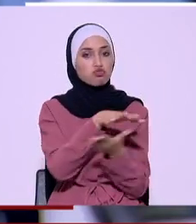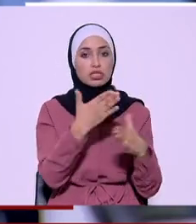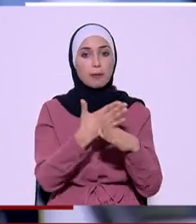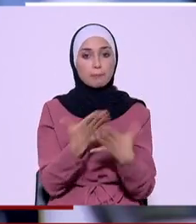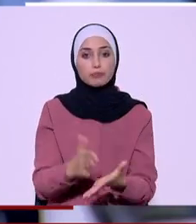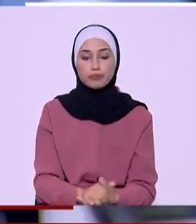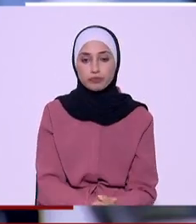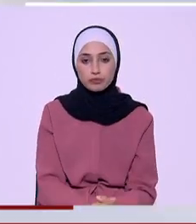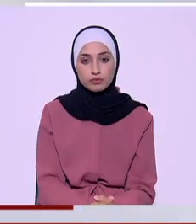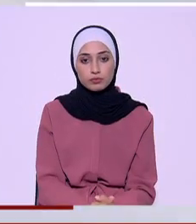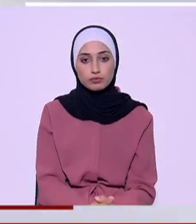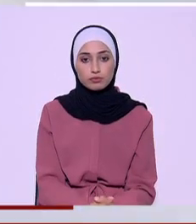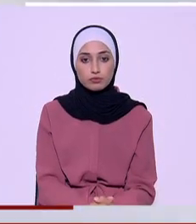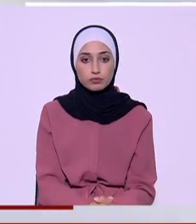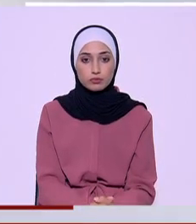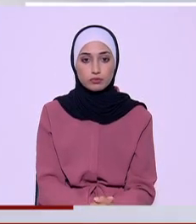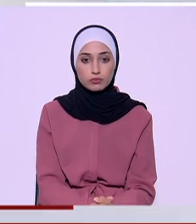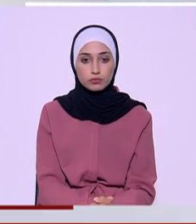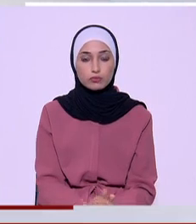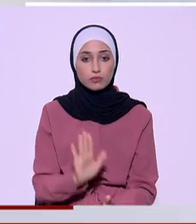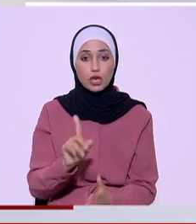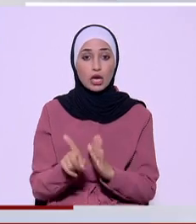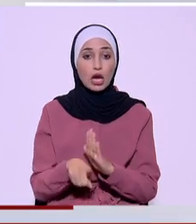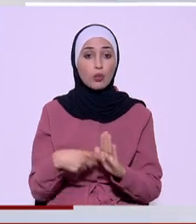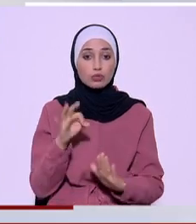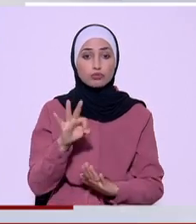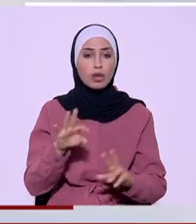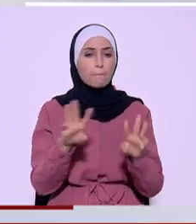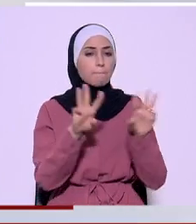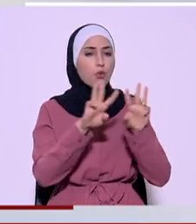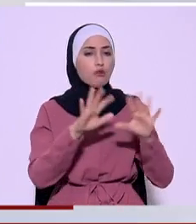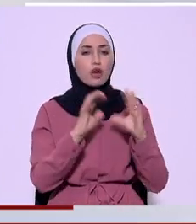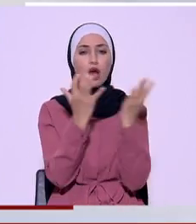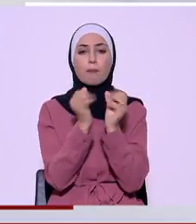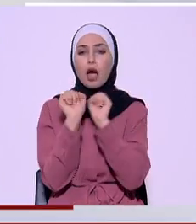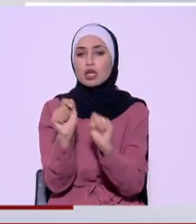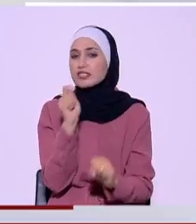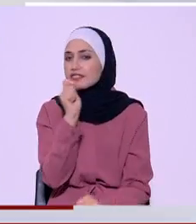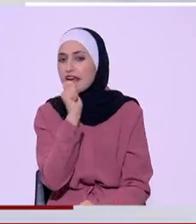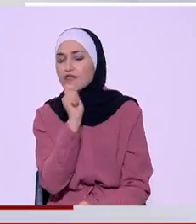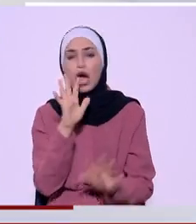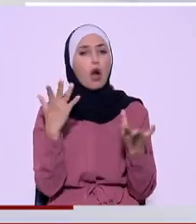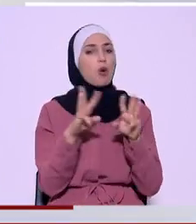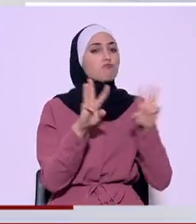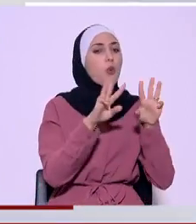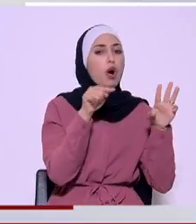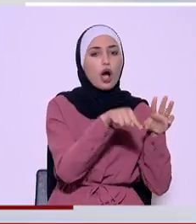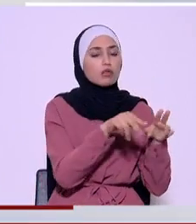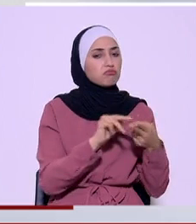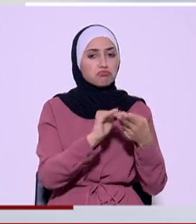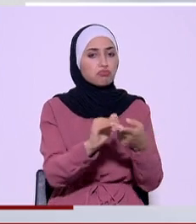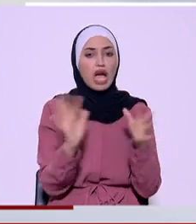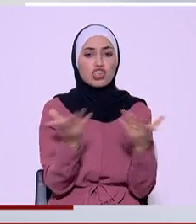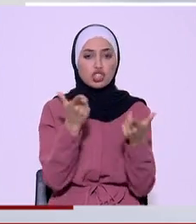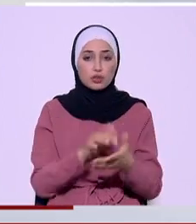طبعا في البداية أحب أوضح لحضرتك أن كل المواقع العالمية سواء كانت مواقع صحفية أو مواقع بتقدم أي خدمة من أي نوع بتحاول